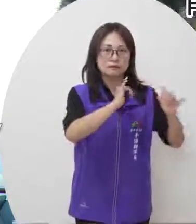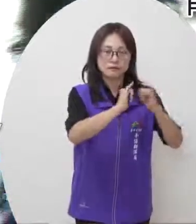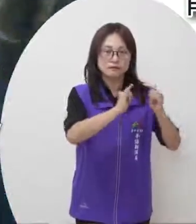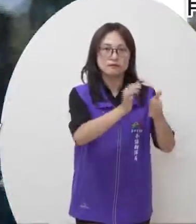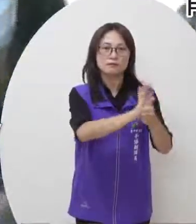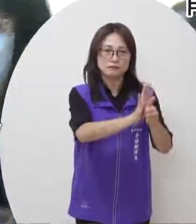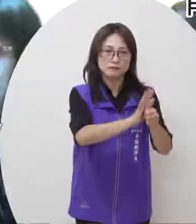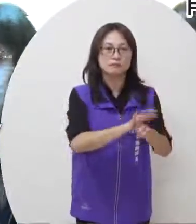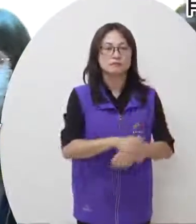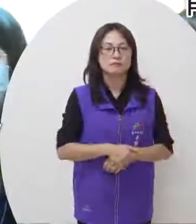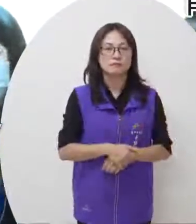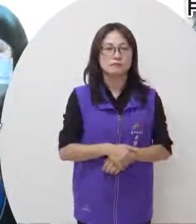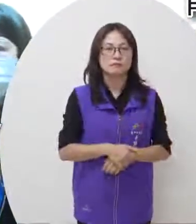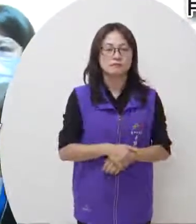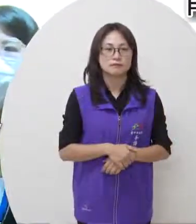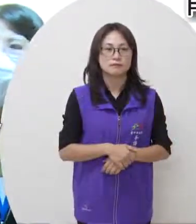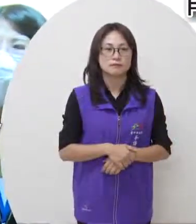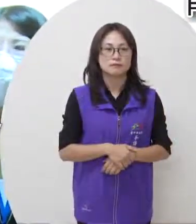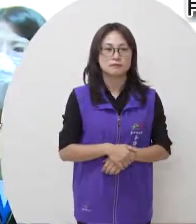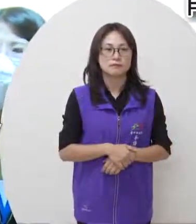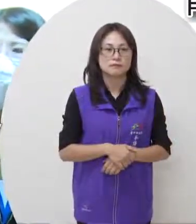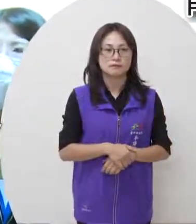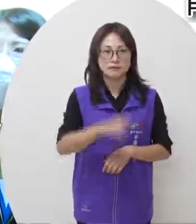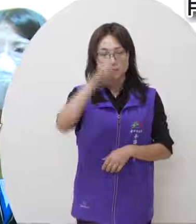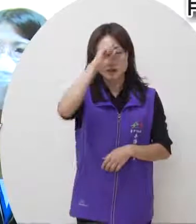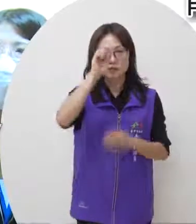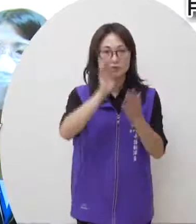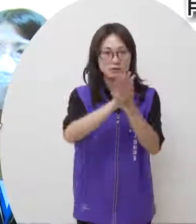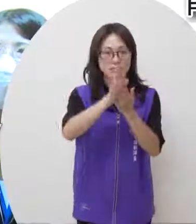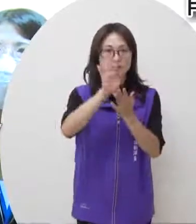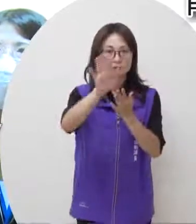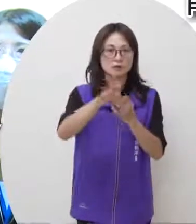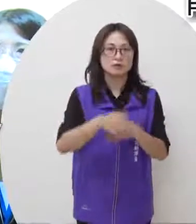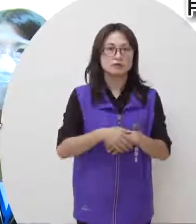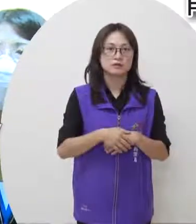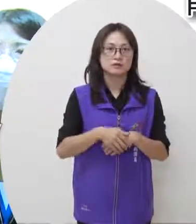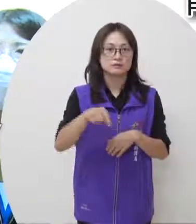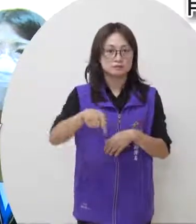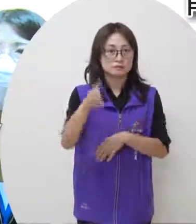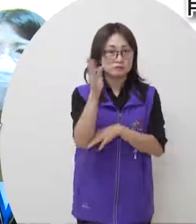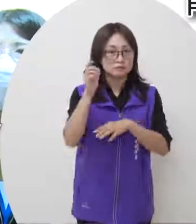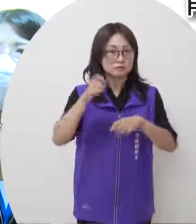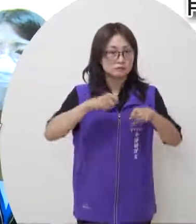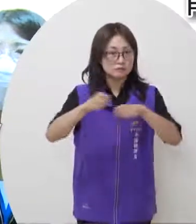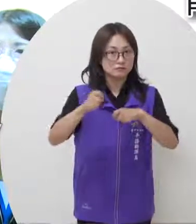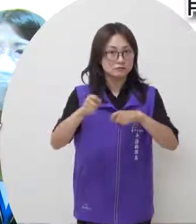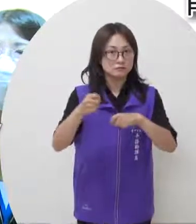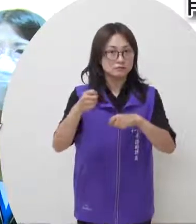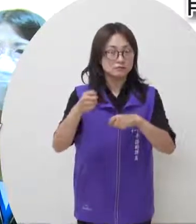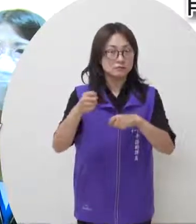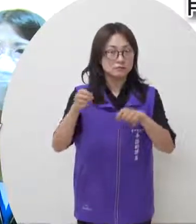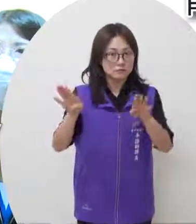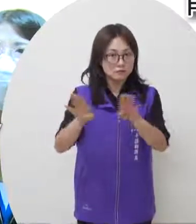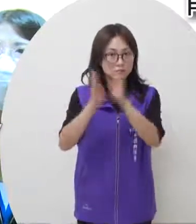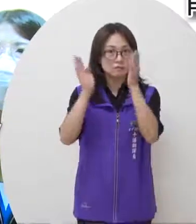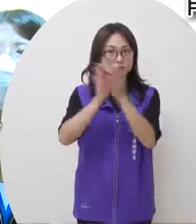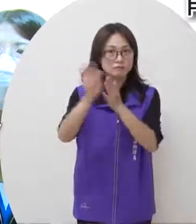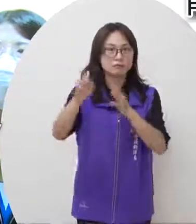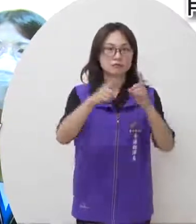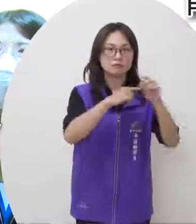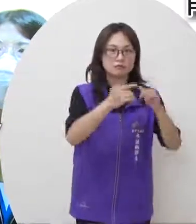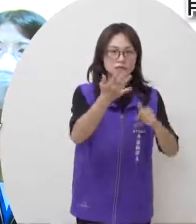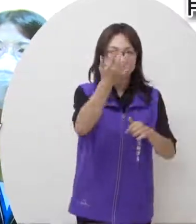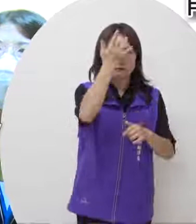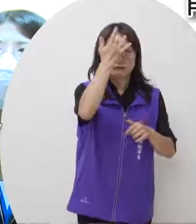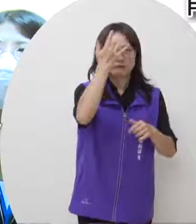面，第一个我们要降低未来操作这个政策上面民众的不便性，所以针对所有台